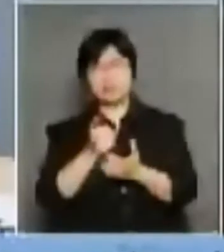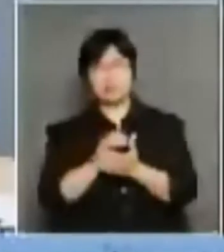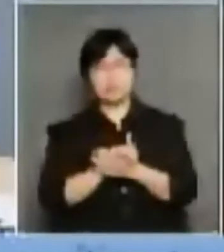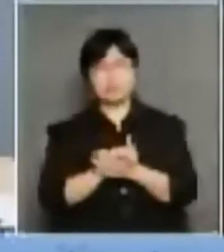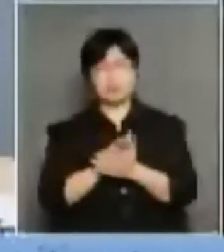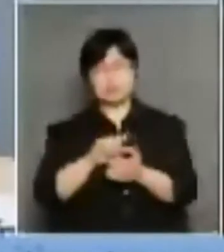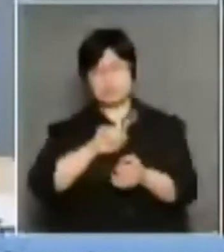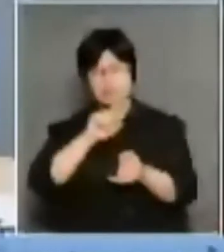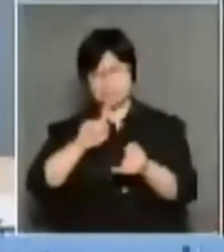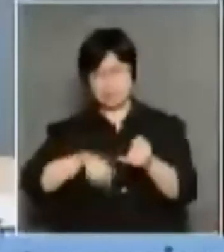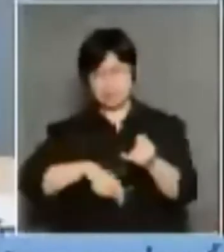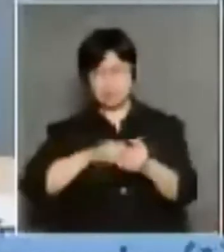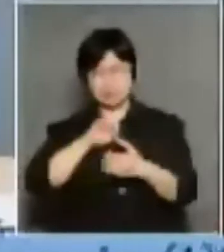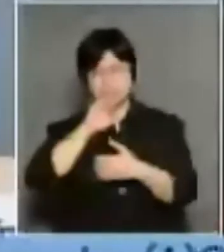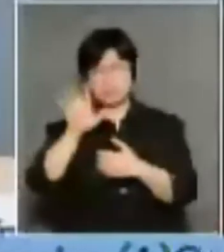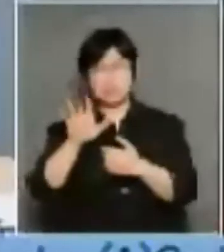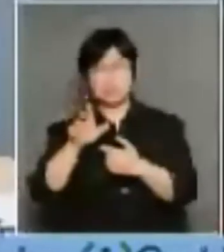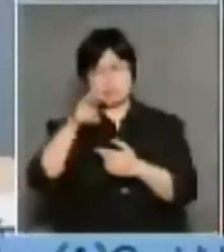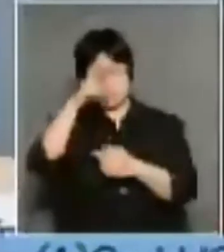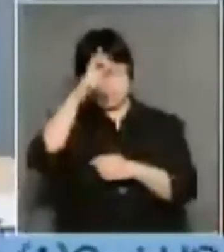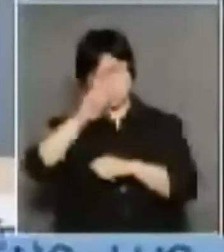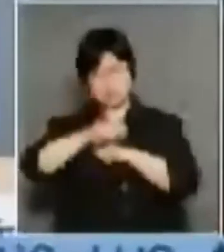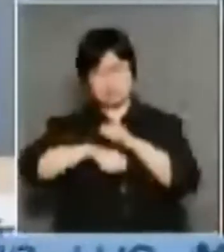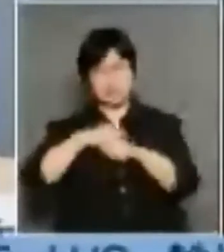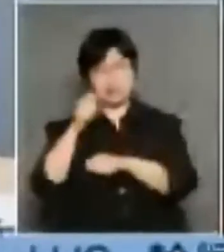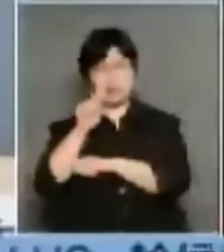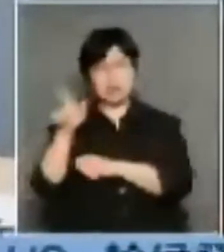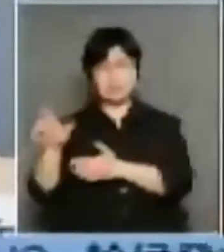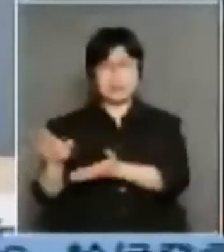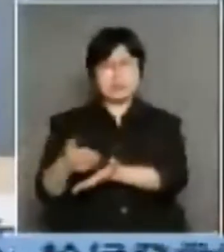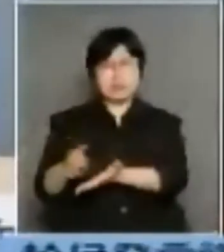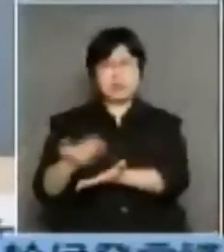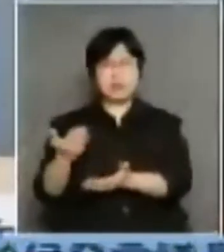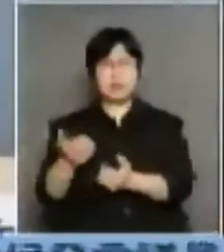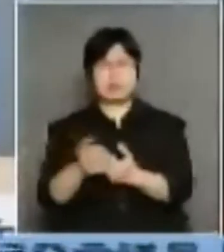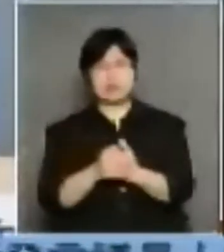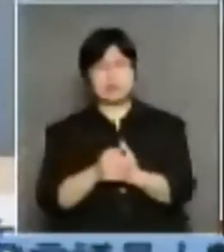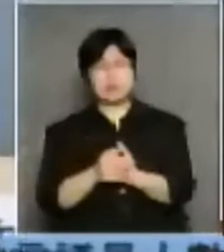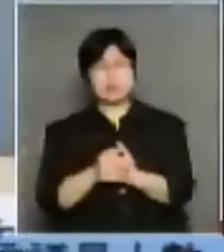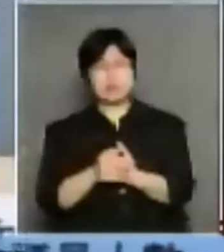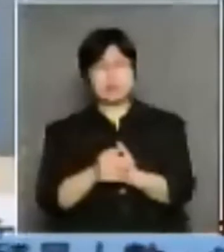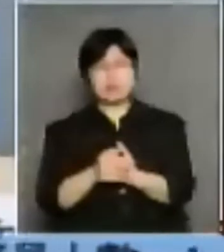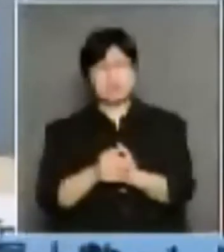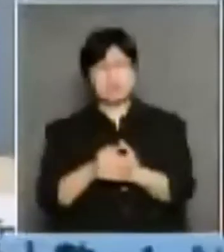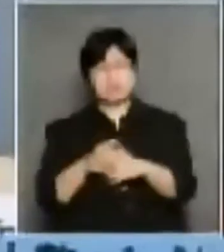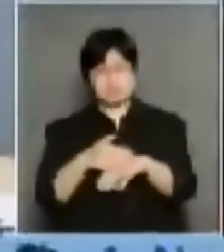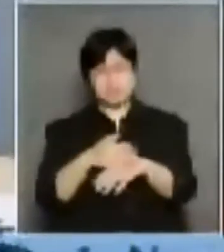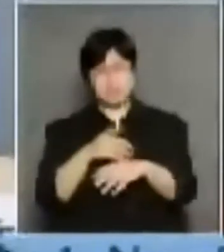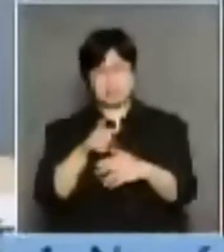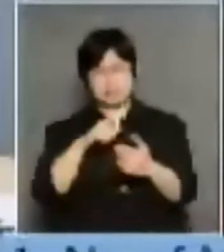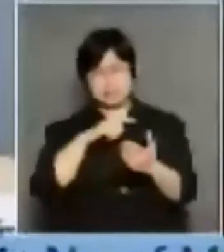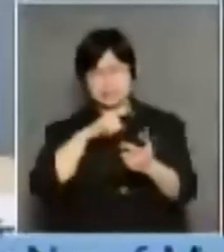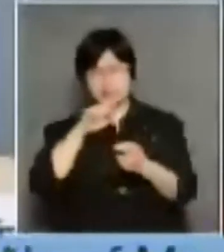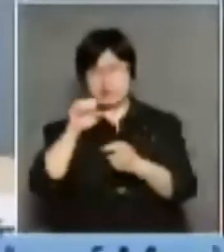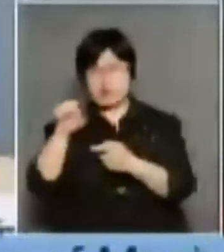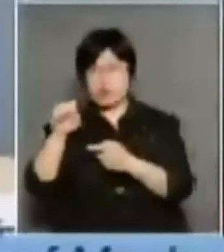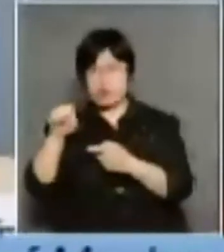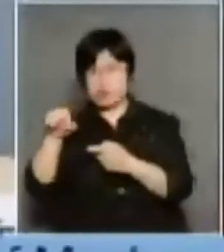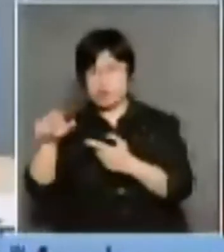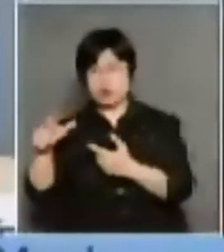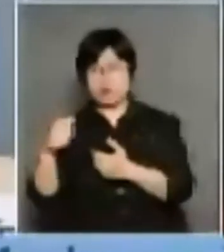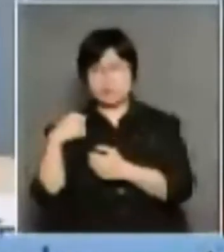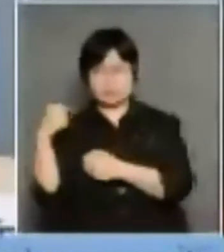結了勞福局的局、勞福局不在這裡，茂波兄在這裡，我剛剛引述完你那些鏗鏘有力的發